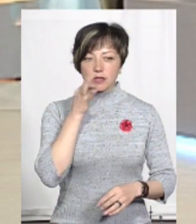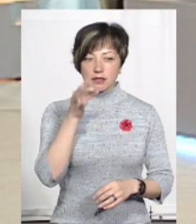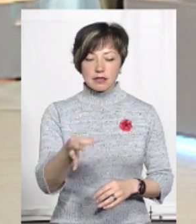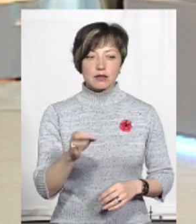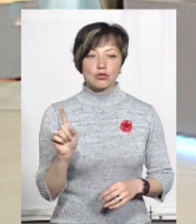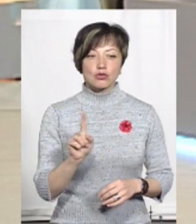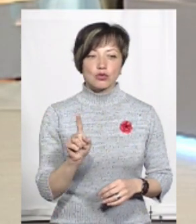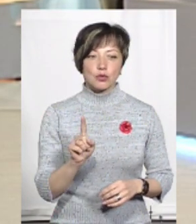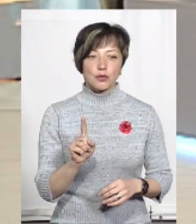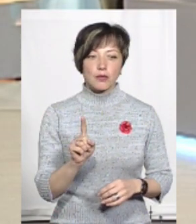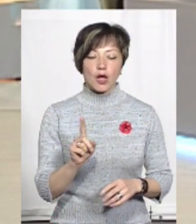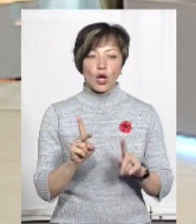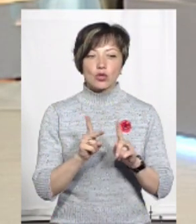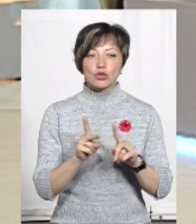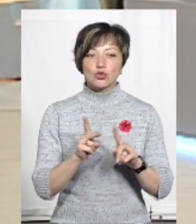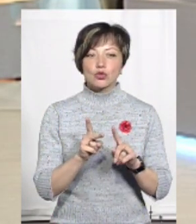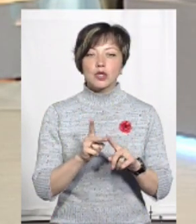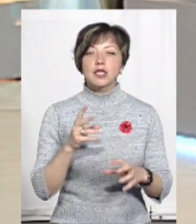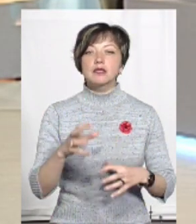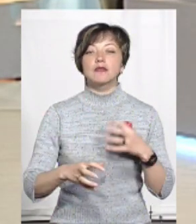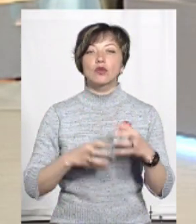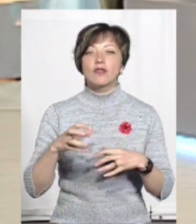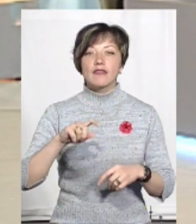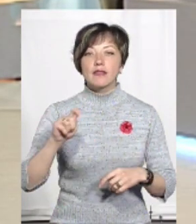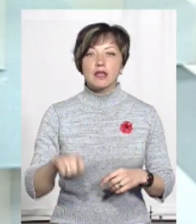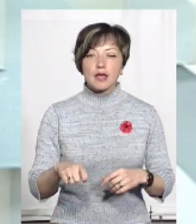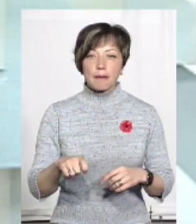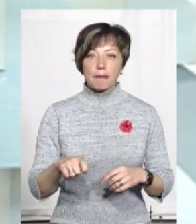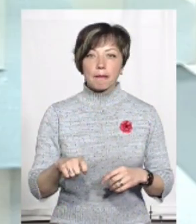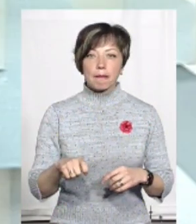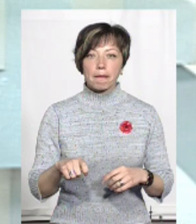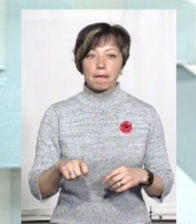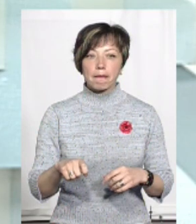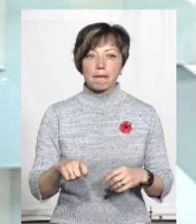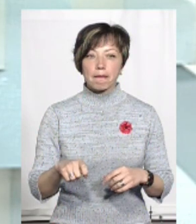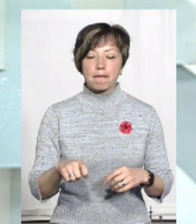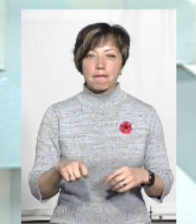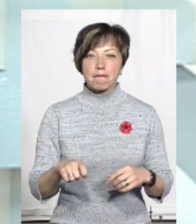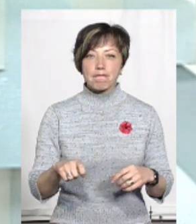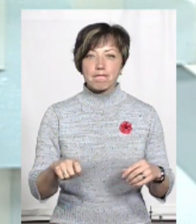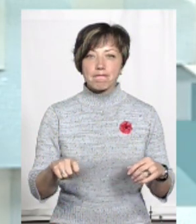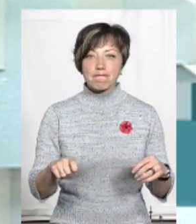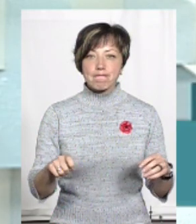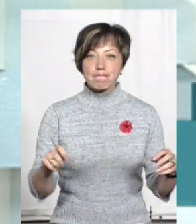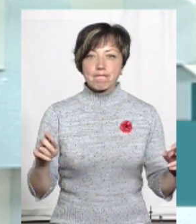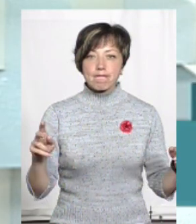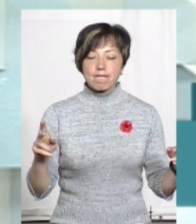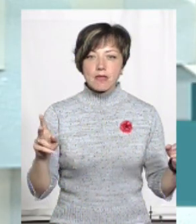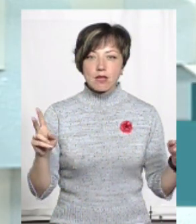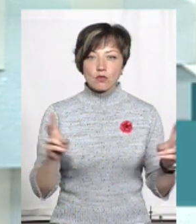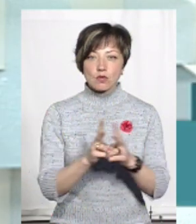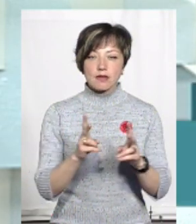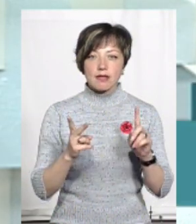що у Другій світовій війні зійшлися два тоталітарних монстри в Європі. Так? Це з одного